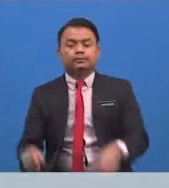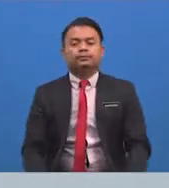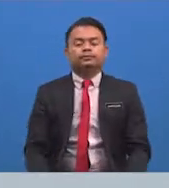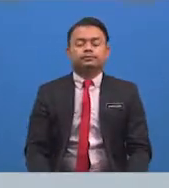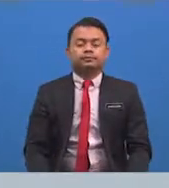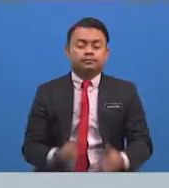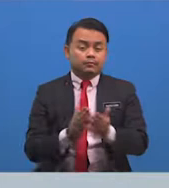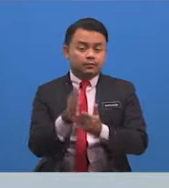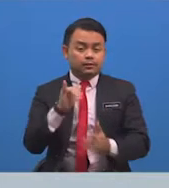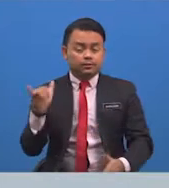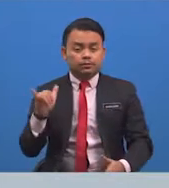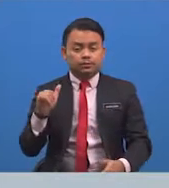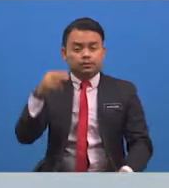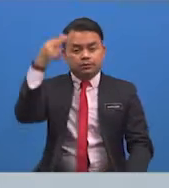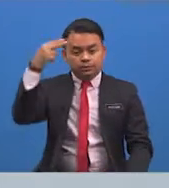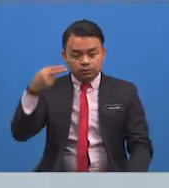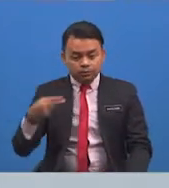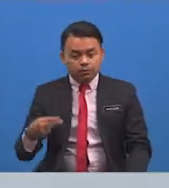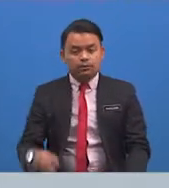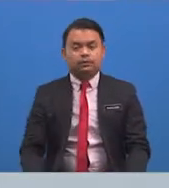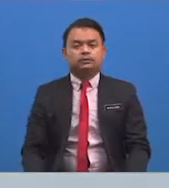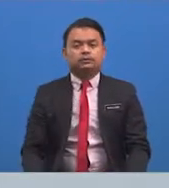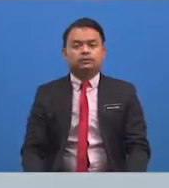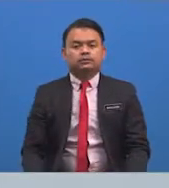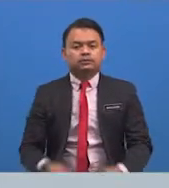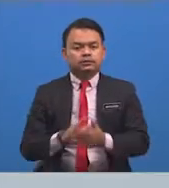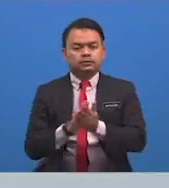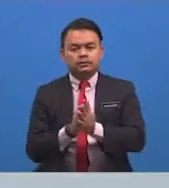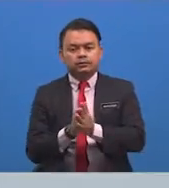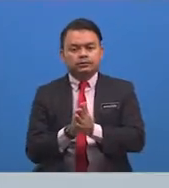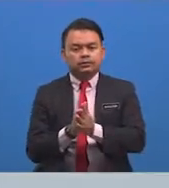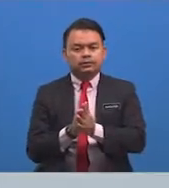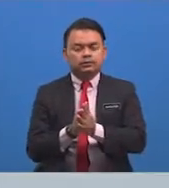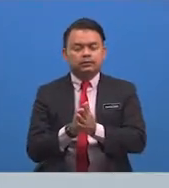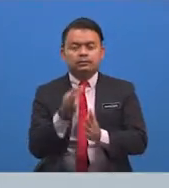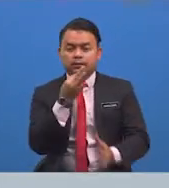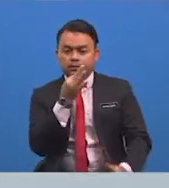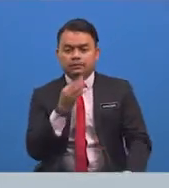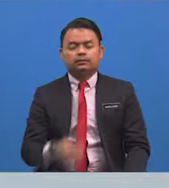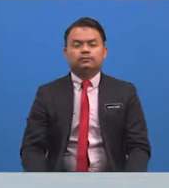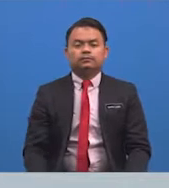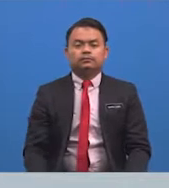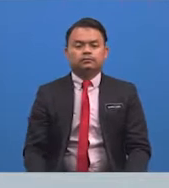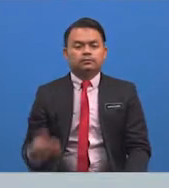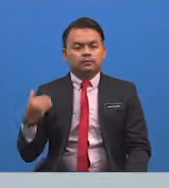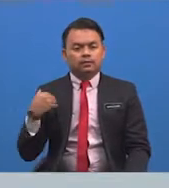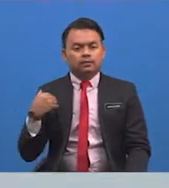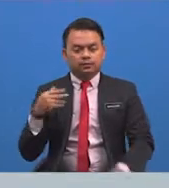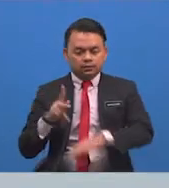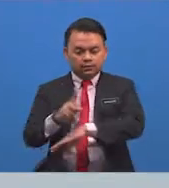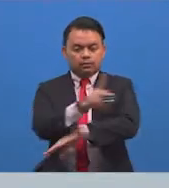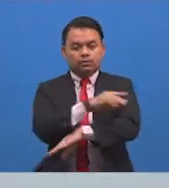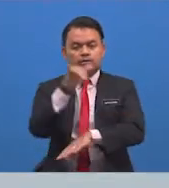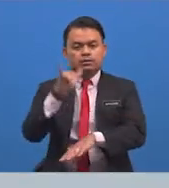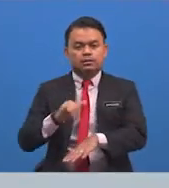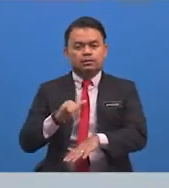Seterusnya, taburan hujan juga menjadi tidak menentu. Ada kawasan yang mengalami kemarau